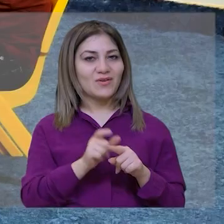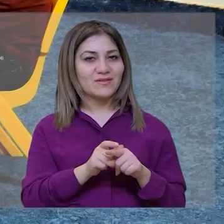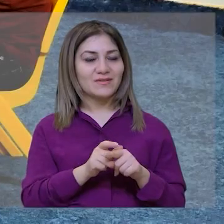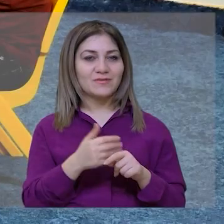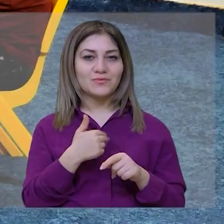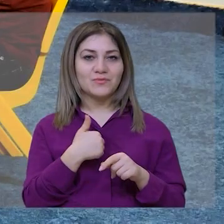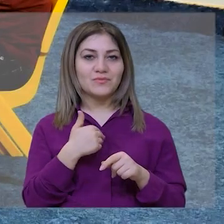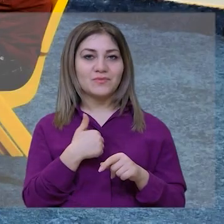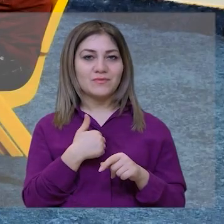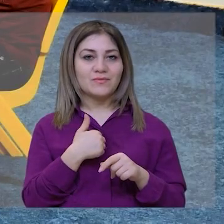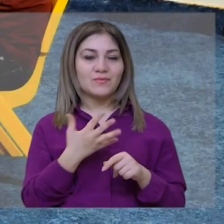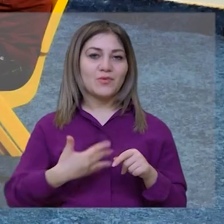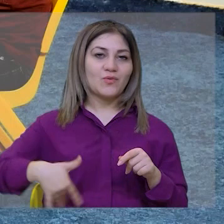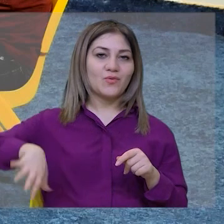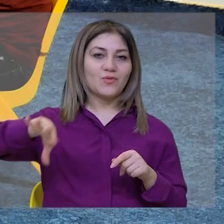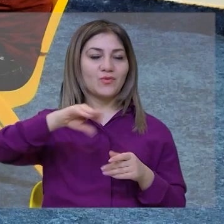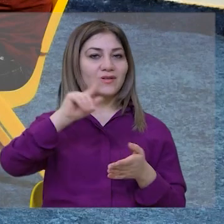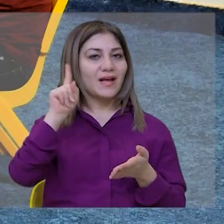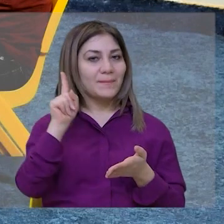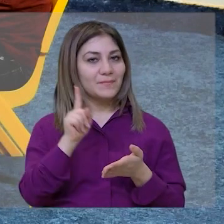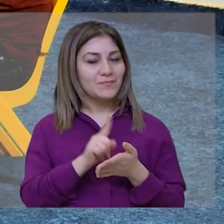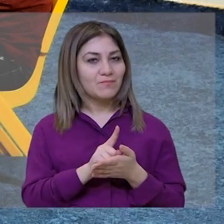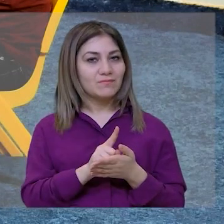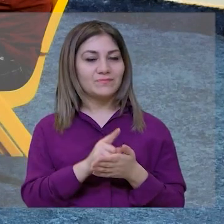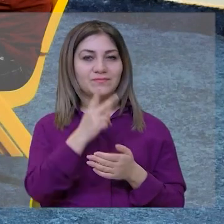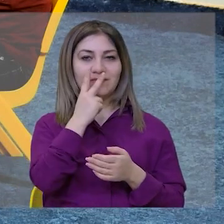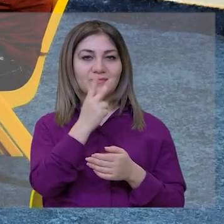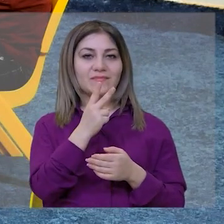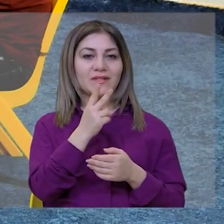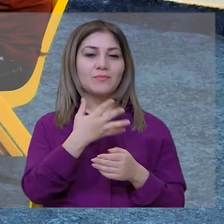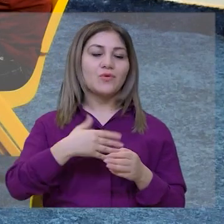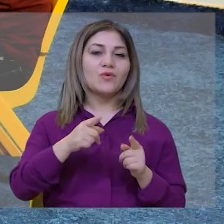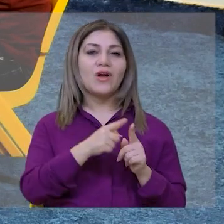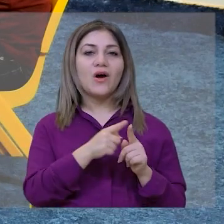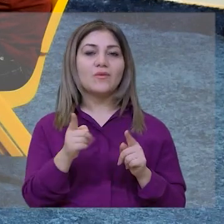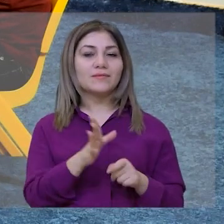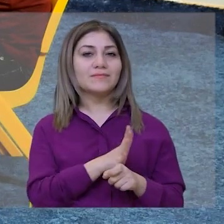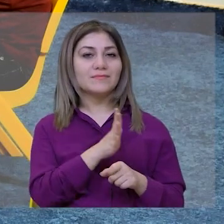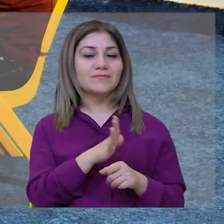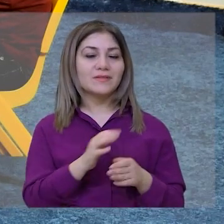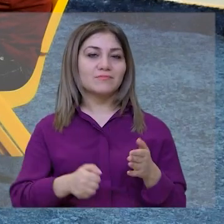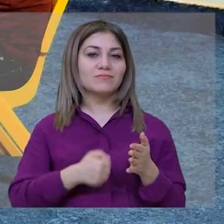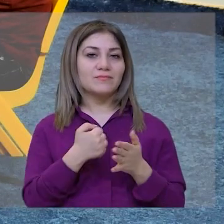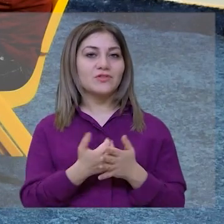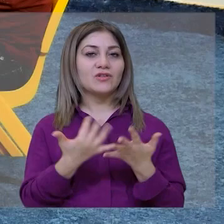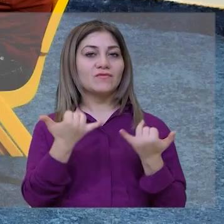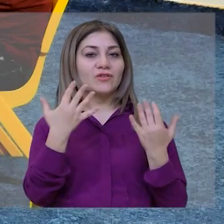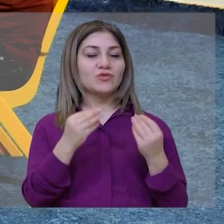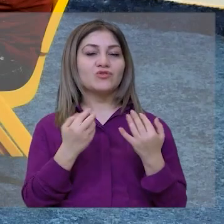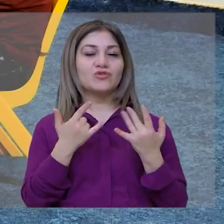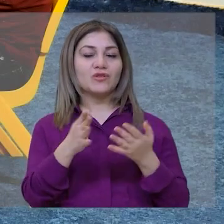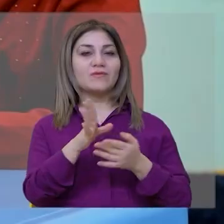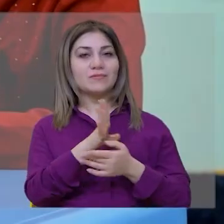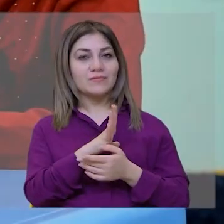ես ուզում եմ, որ դուք բոլորդ անպայման դիտեք բոլոր այն հաղորդումները, մինչև այս ինչքան որ մենք